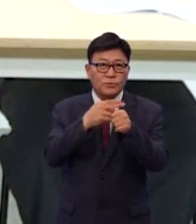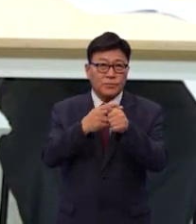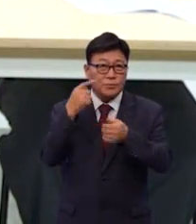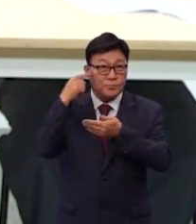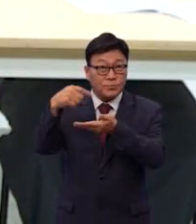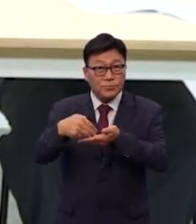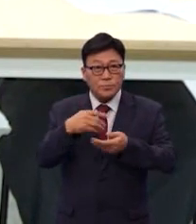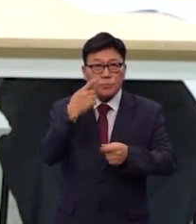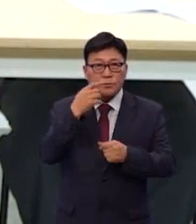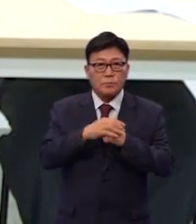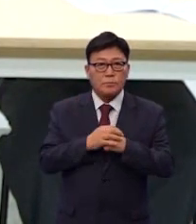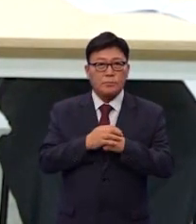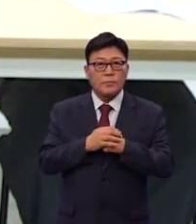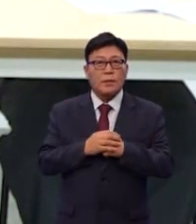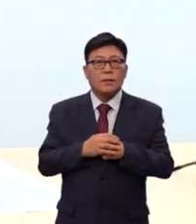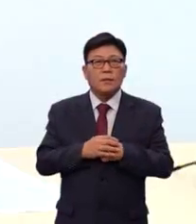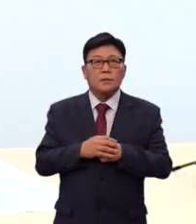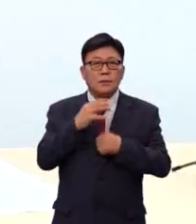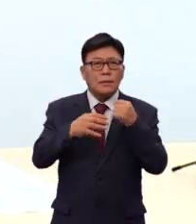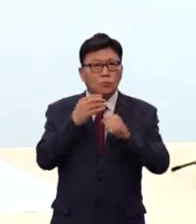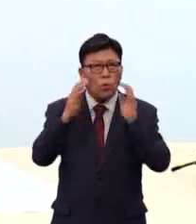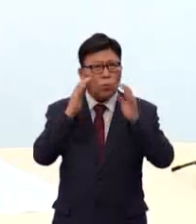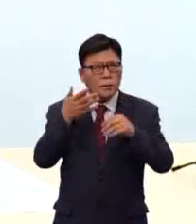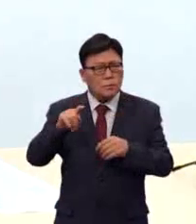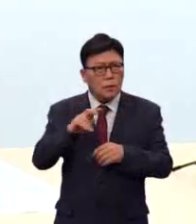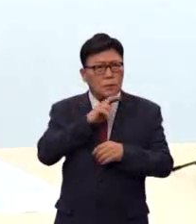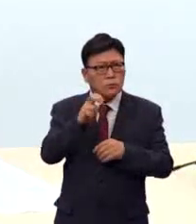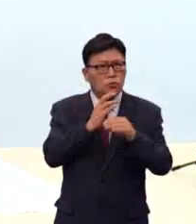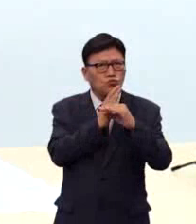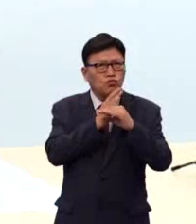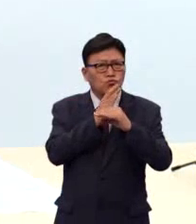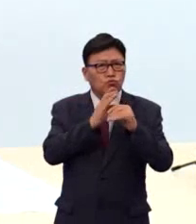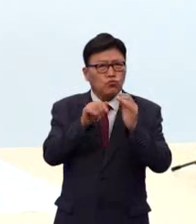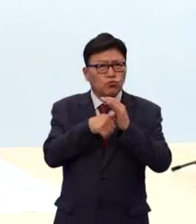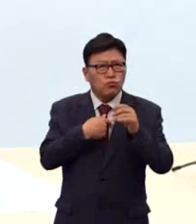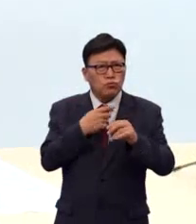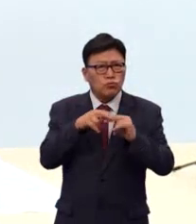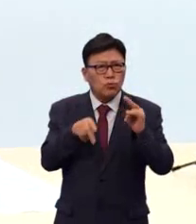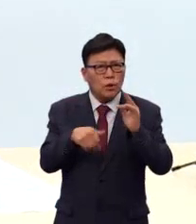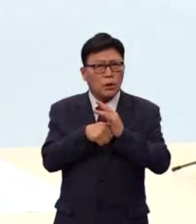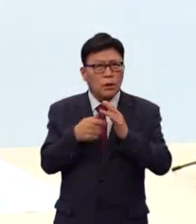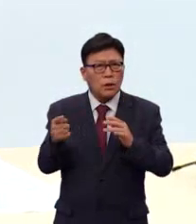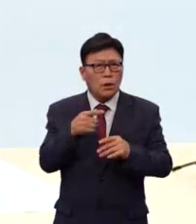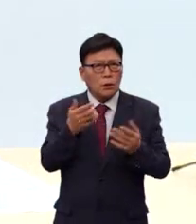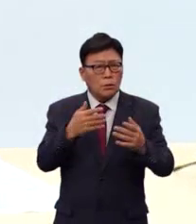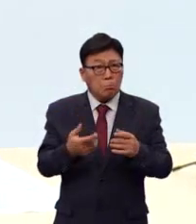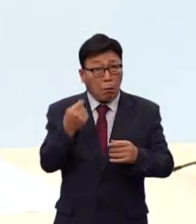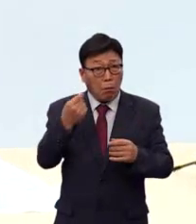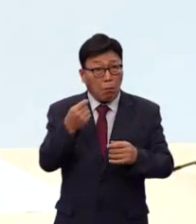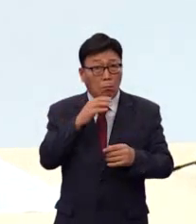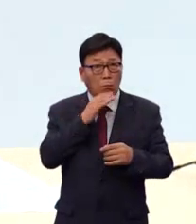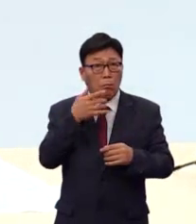한번 들어볼게요. 네, 4년 동안 근무했는데 아직 20대 중반이라고 하시는 거 보니 일을 엄청 일찍 시작하신 것